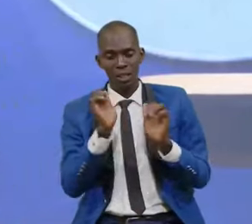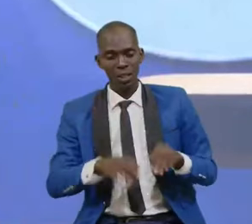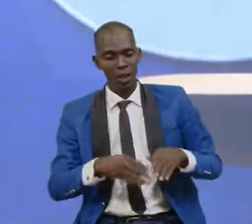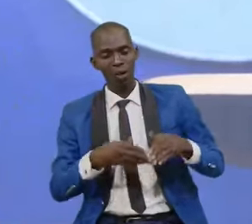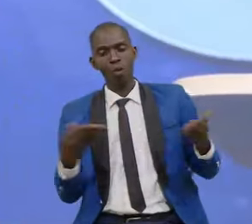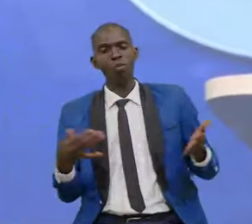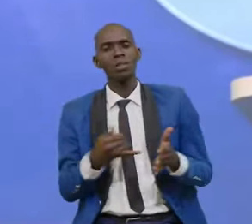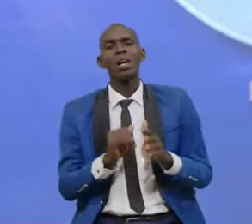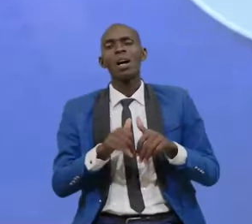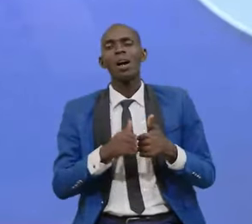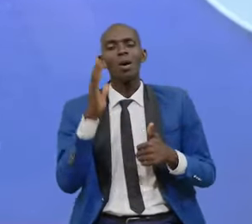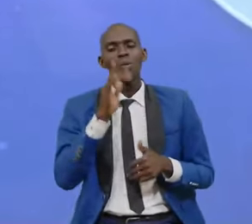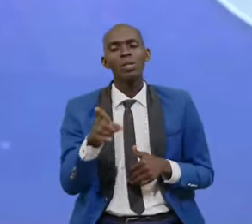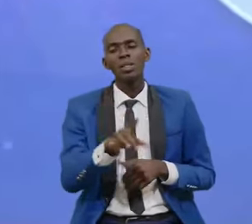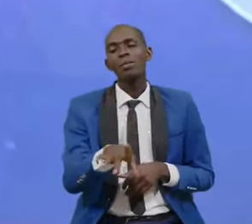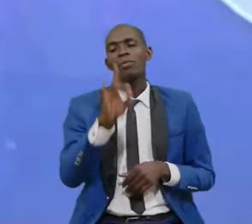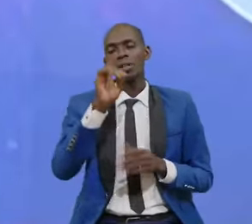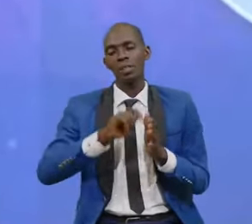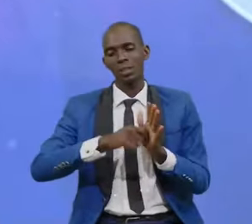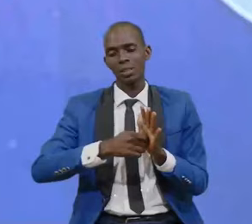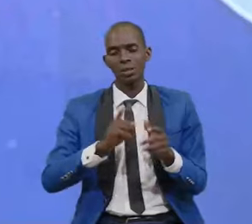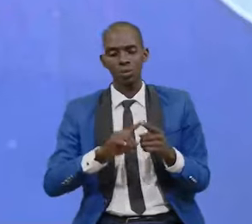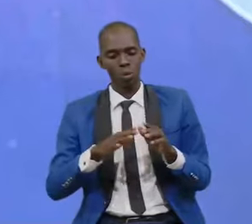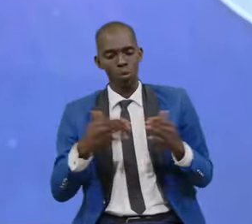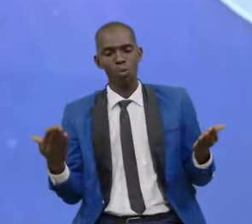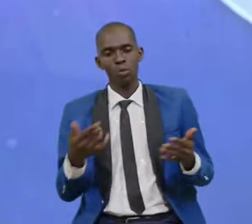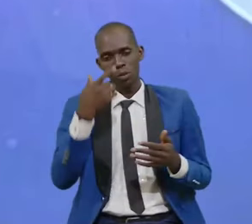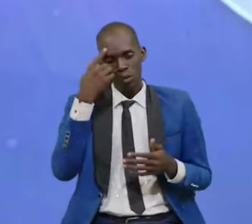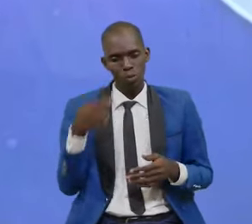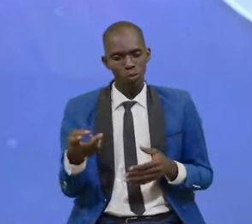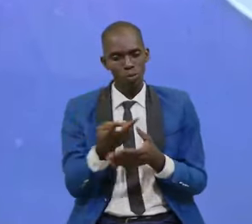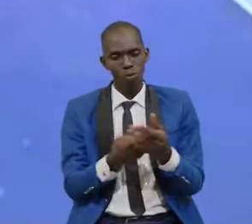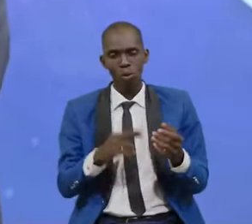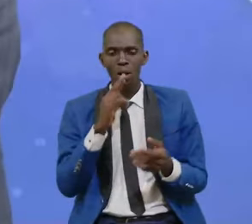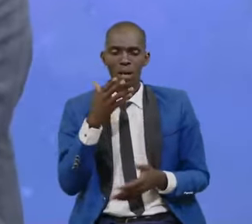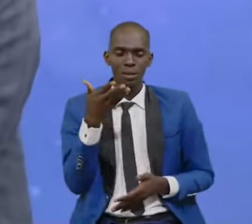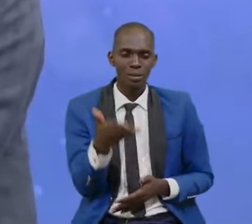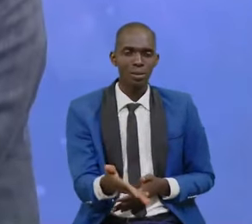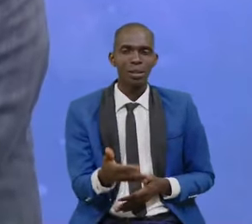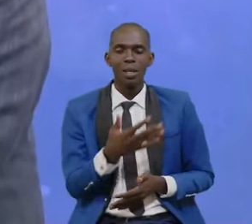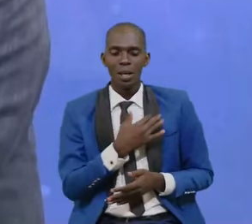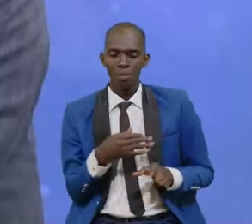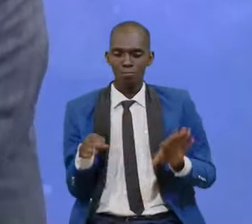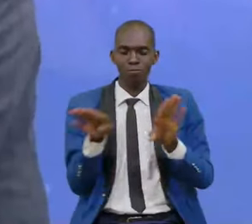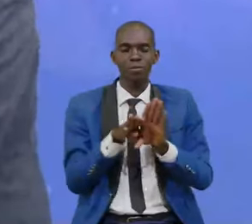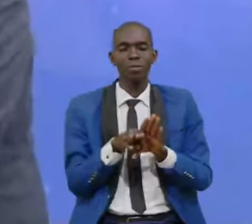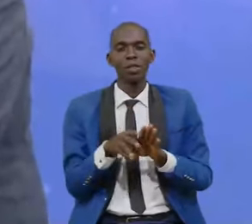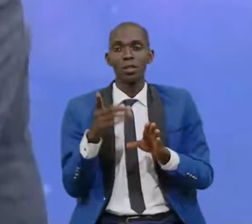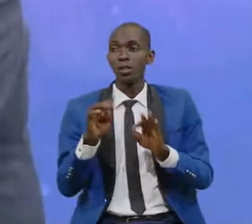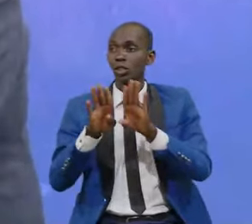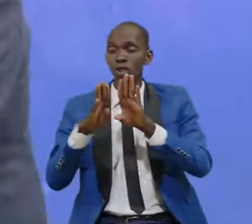cadenas. Où est-ce qu'ils vont trouver de clé même? Ils étaient alors enfermés. Les portes étaient fermées.